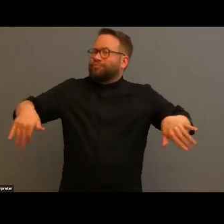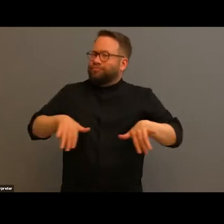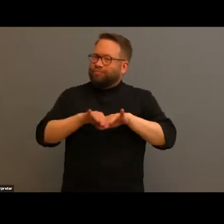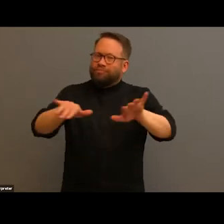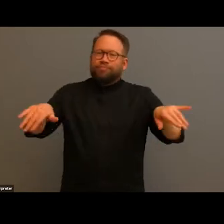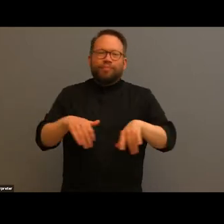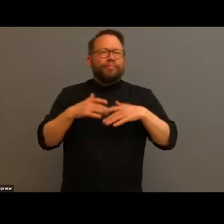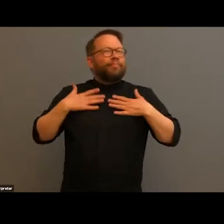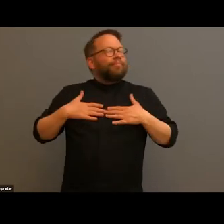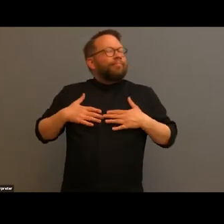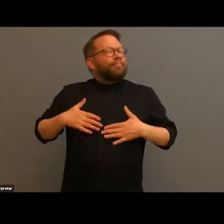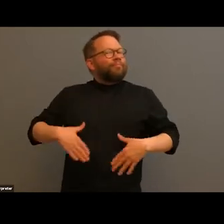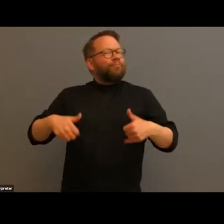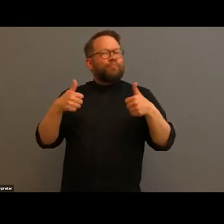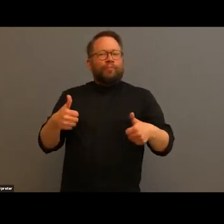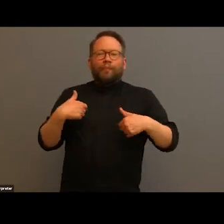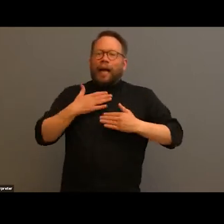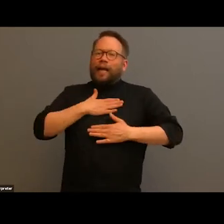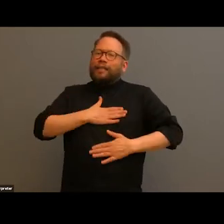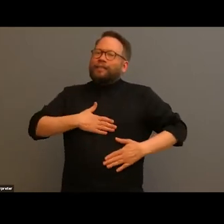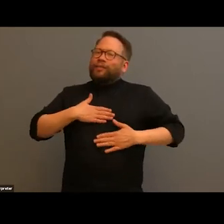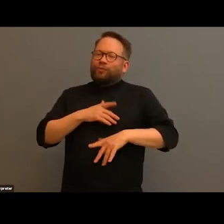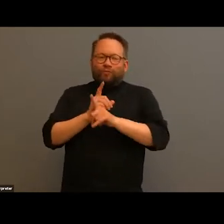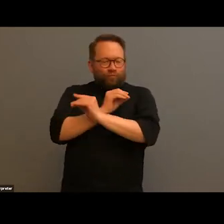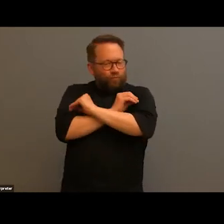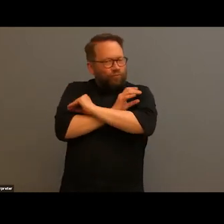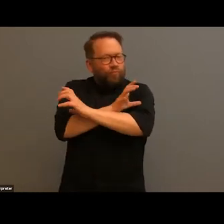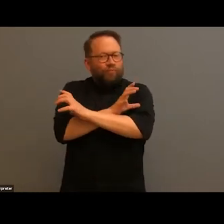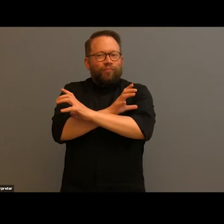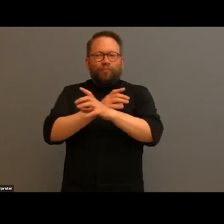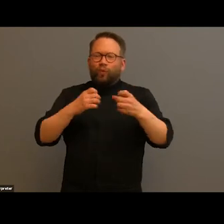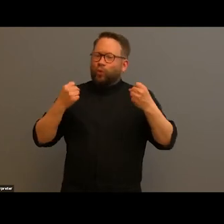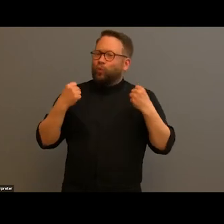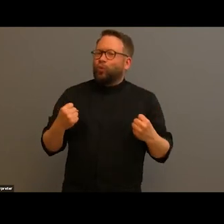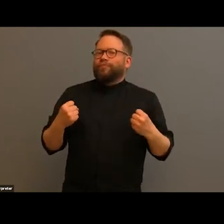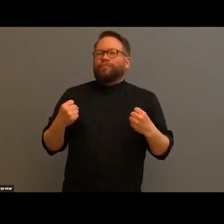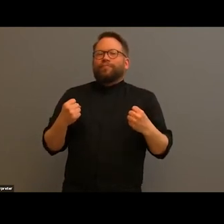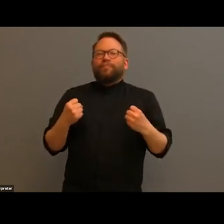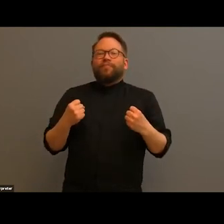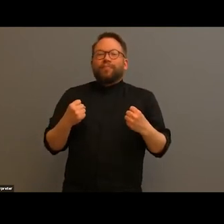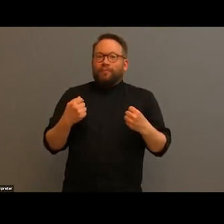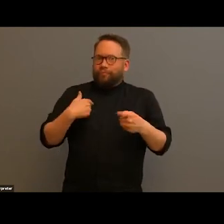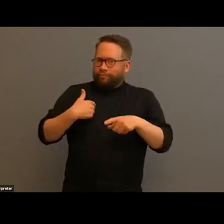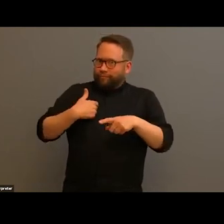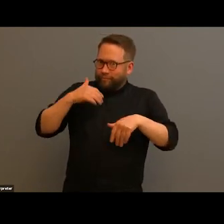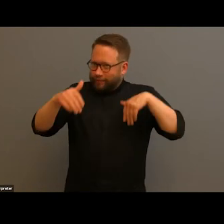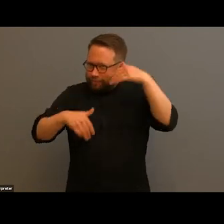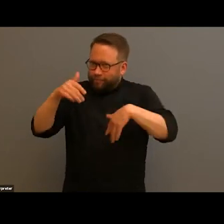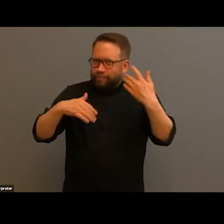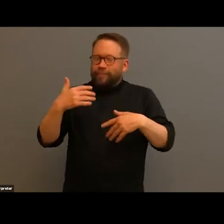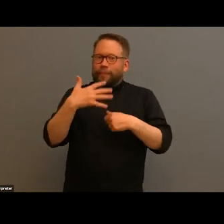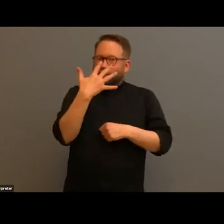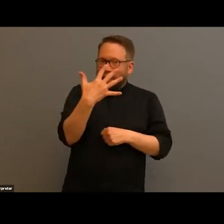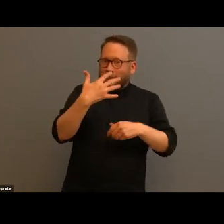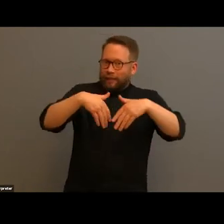ju absolut det som ger mest energi. Jag tränar just nu 5 dagar i veckan. Mitt huvudmål